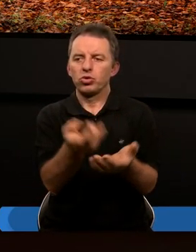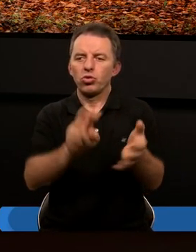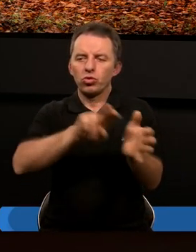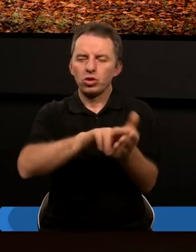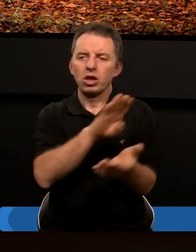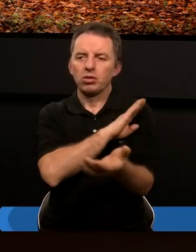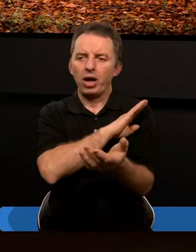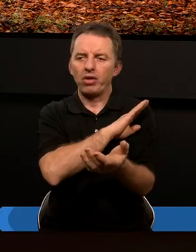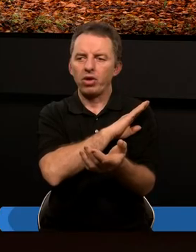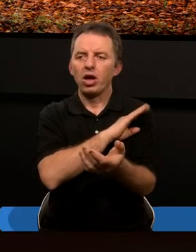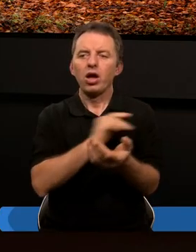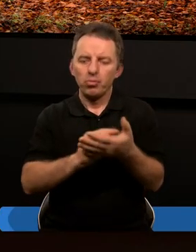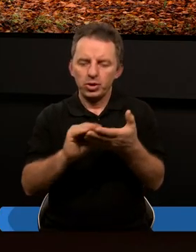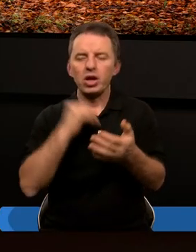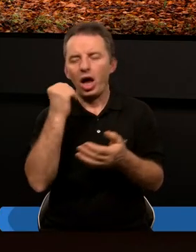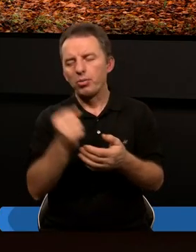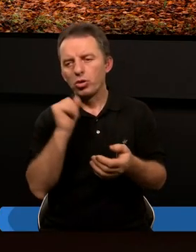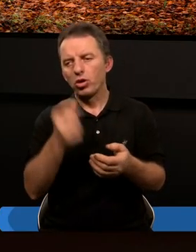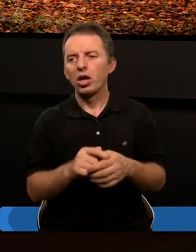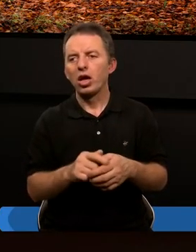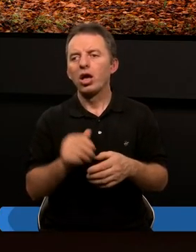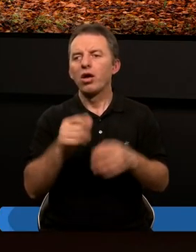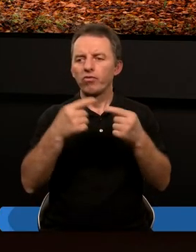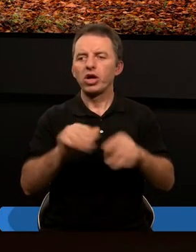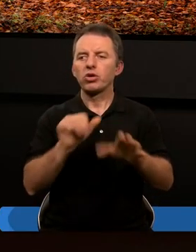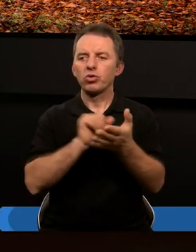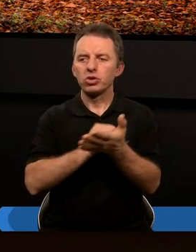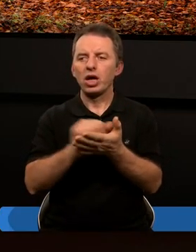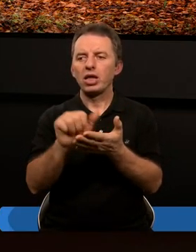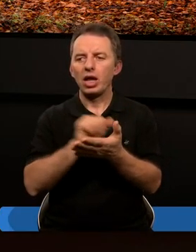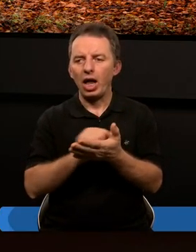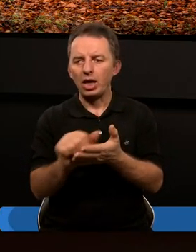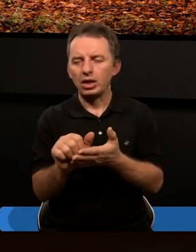Jak tutaj pisze apostoł Paweł w wierszu jedenastym,